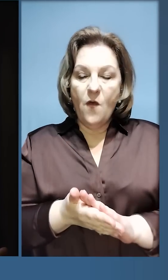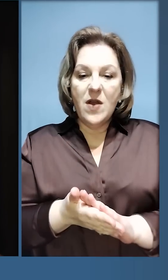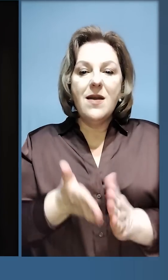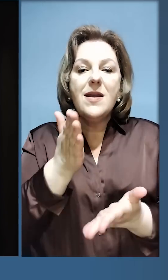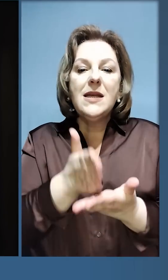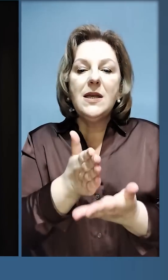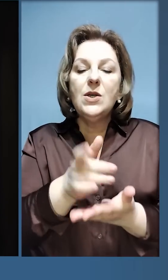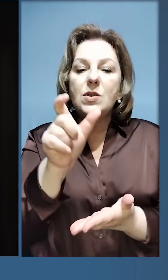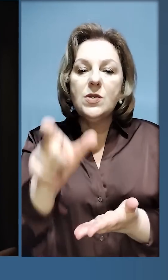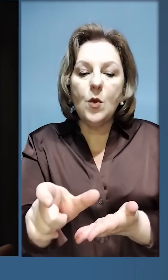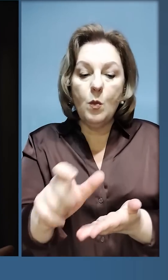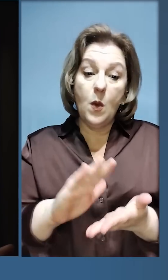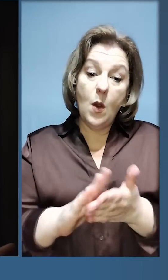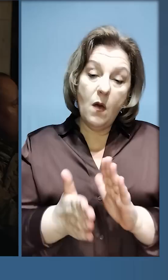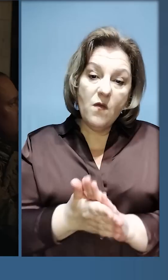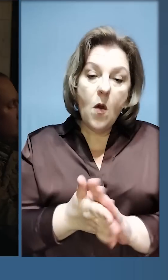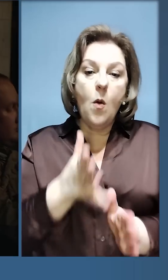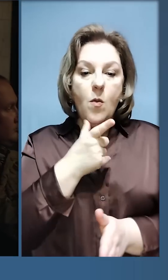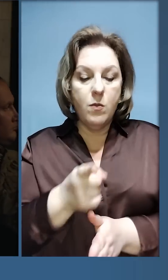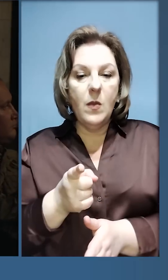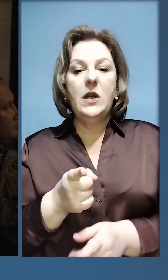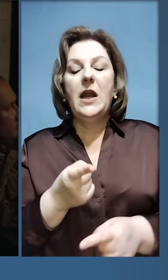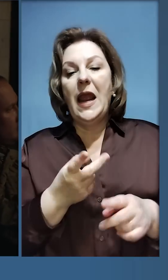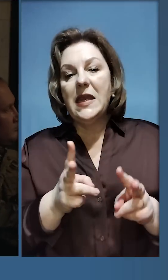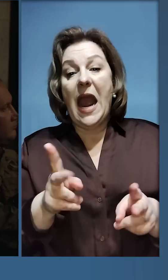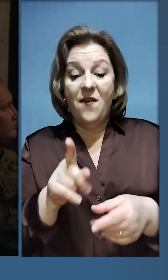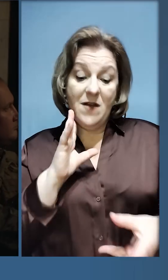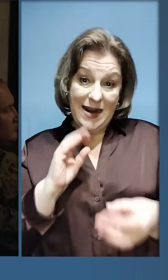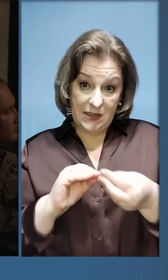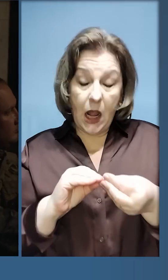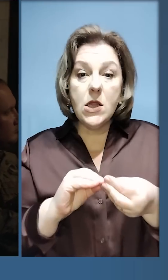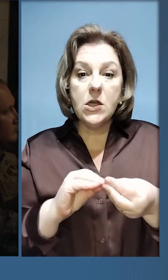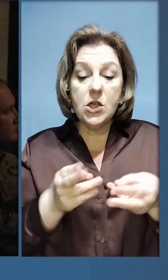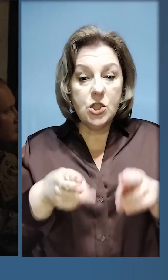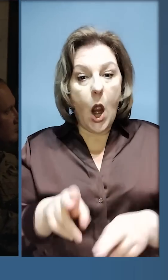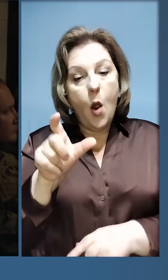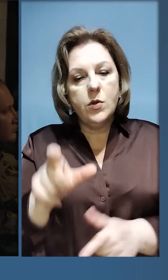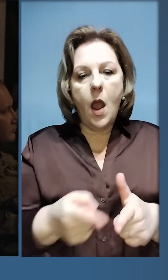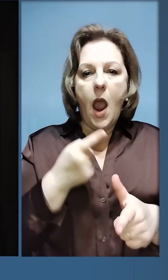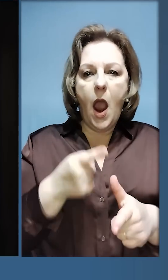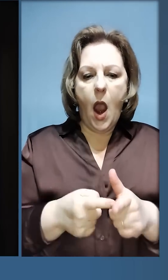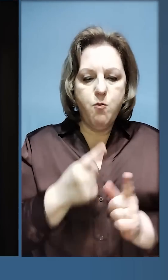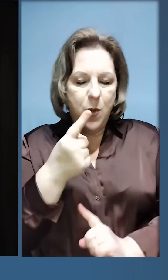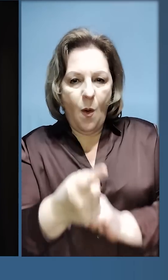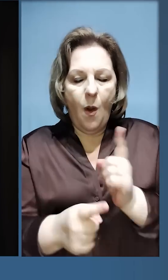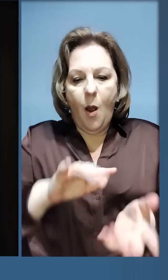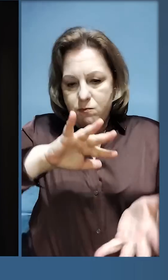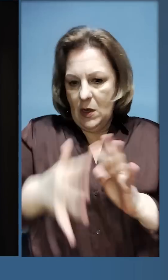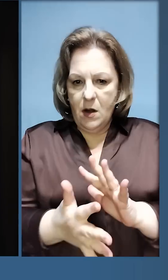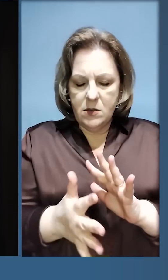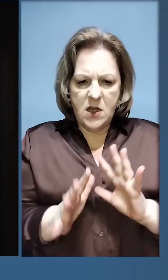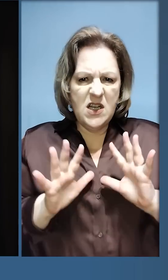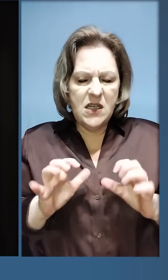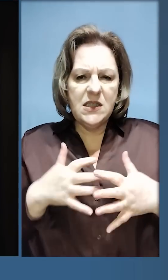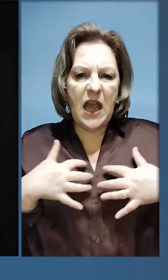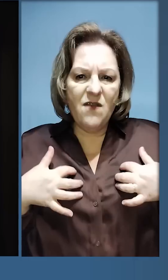умови існування. Умови, при яких ви залишаєтесь людиною, або ви перетворюєтесь